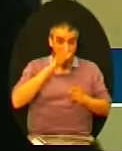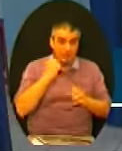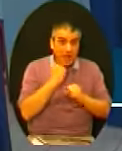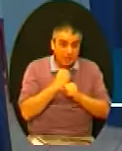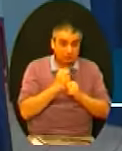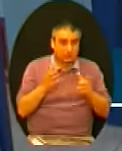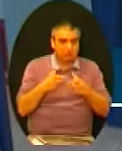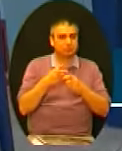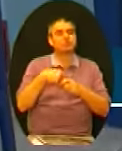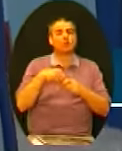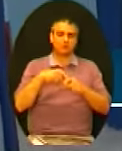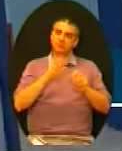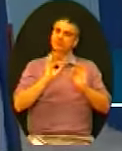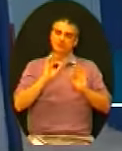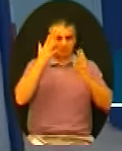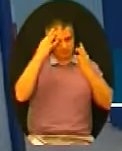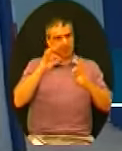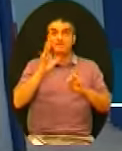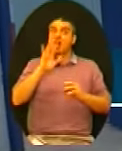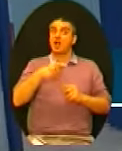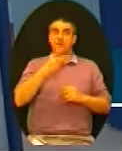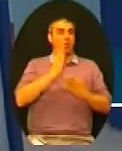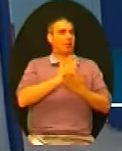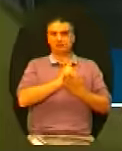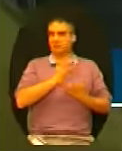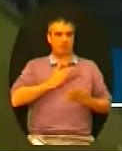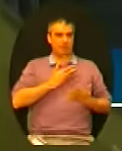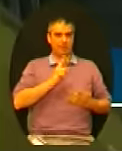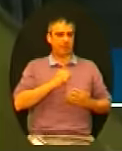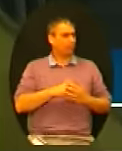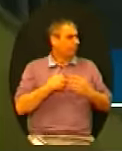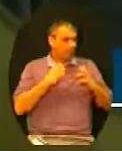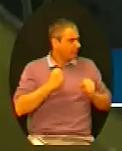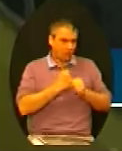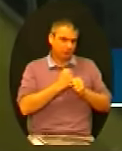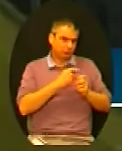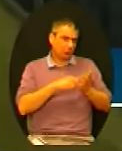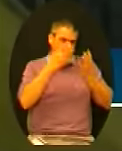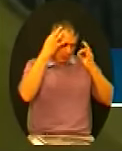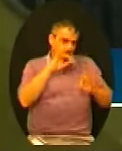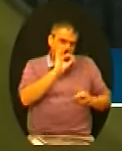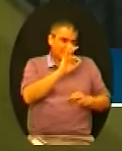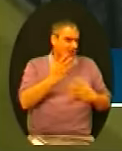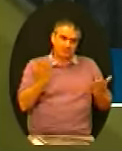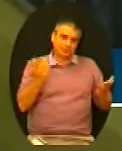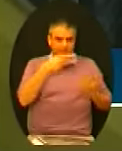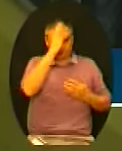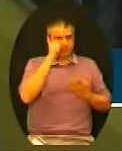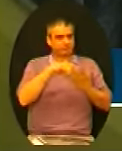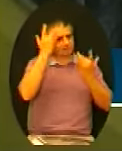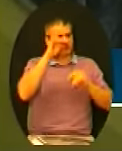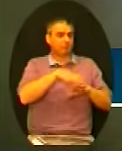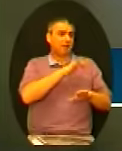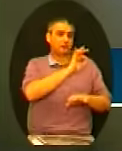לו את הדבר הזה, אני חושב שזו מחווה שאפילו קצב לא זכה. אני לא בטוחה שעשו את זה כמחווה לאולמרט מתוך